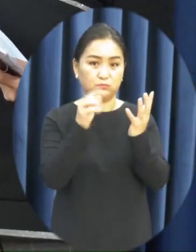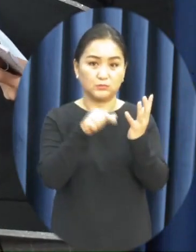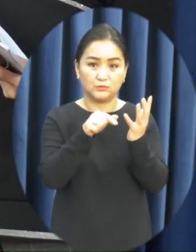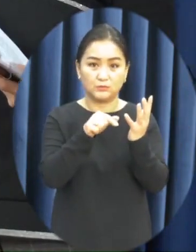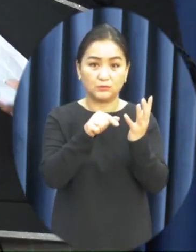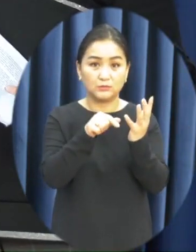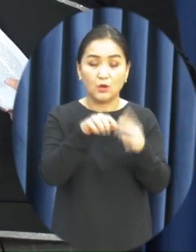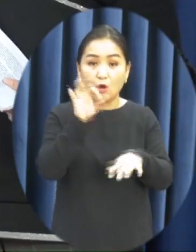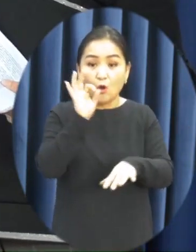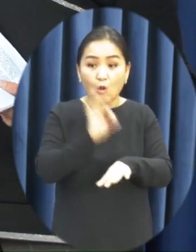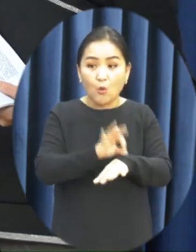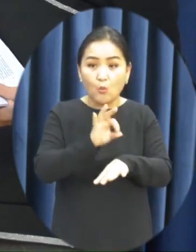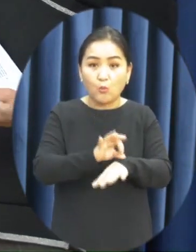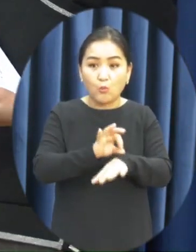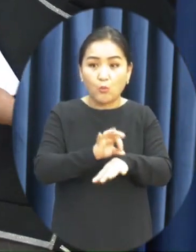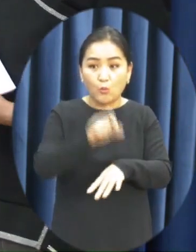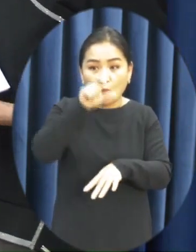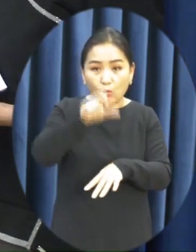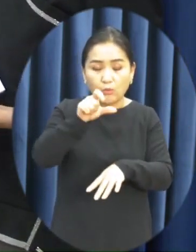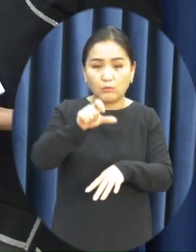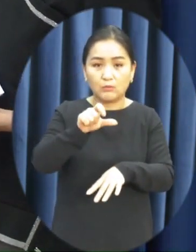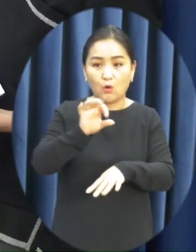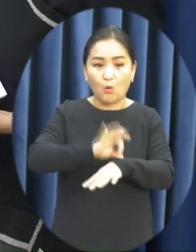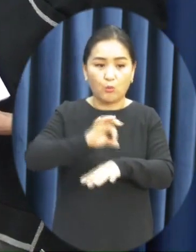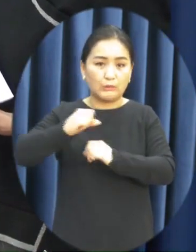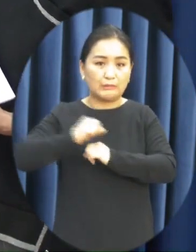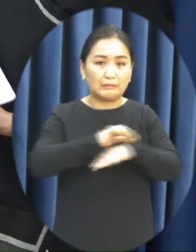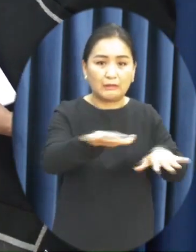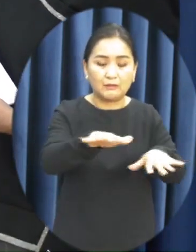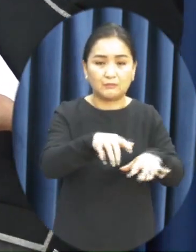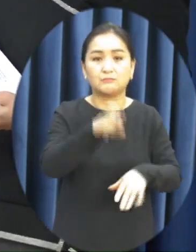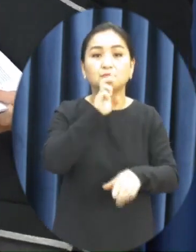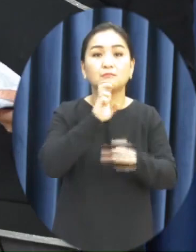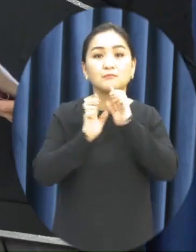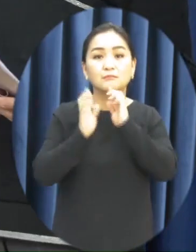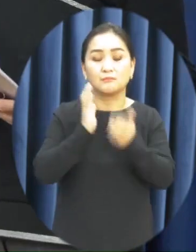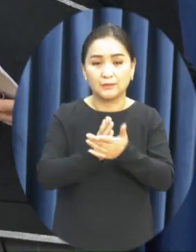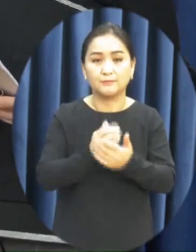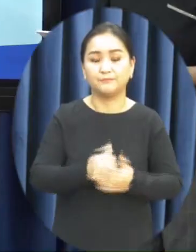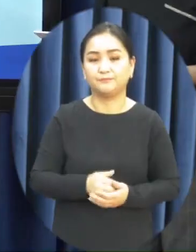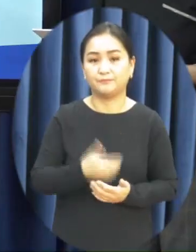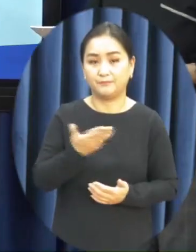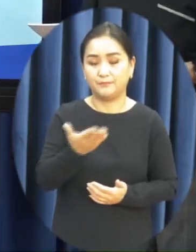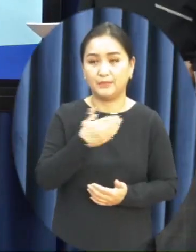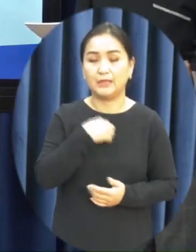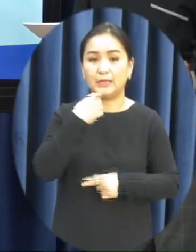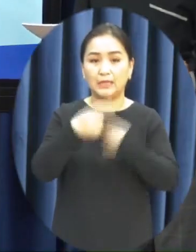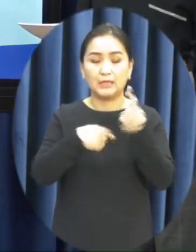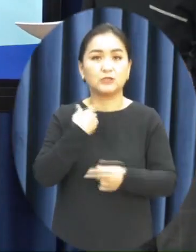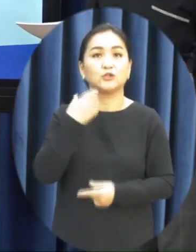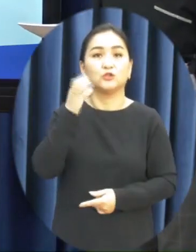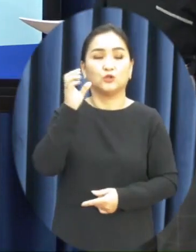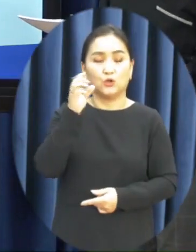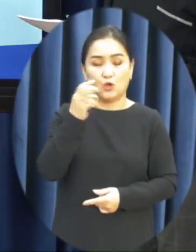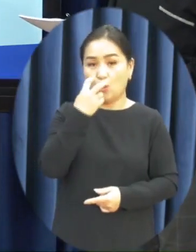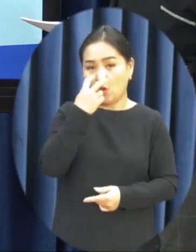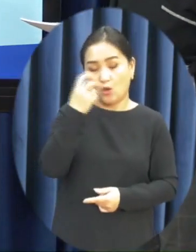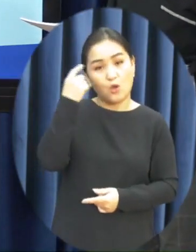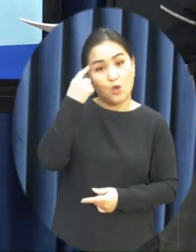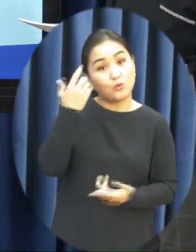རིག པའི ཁག པའི དགས བསོ ཁ འི བསྲང ཐེད མང ཁག པའི